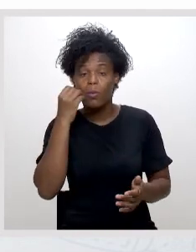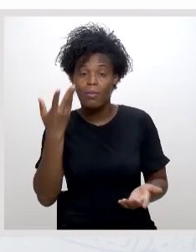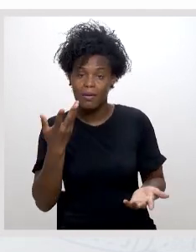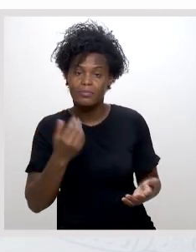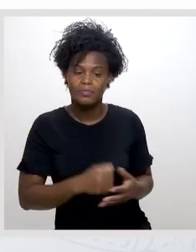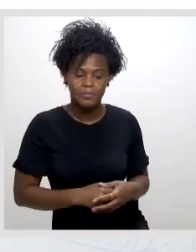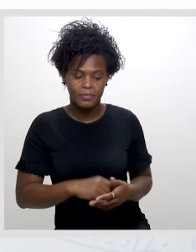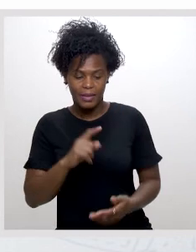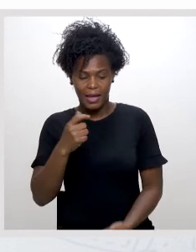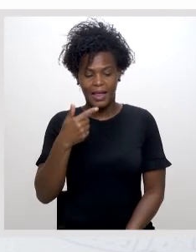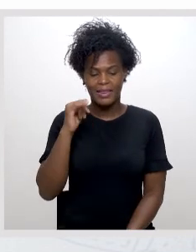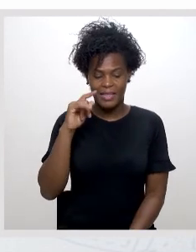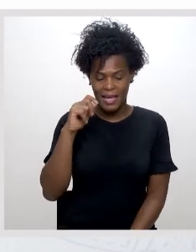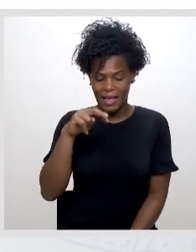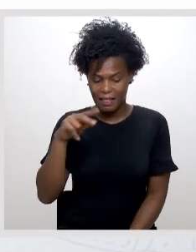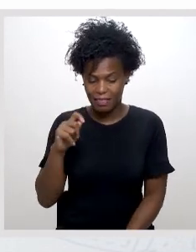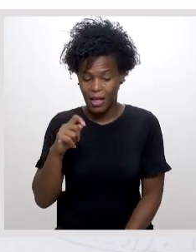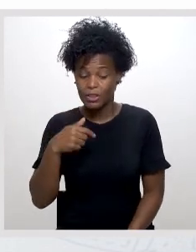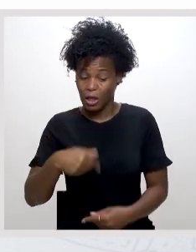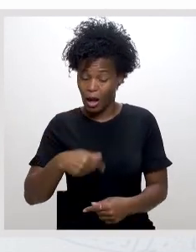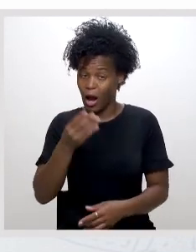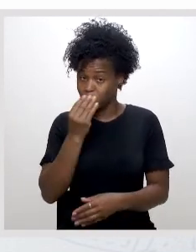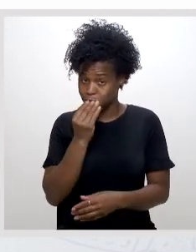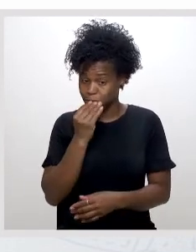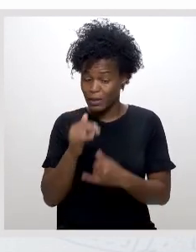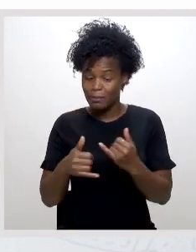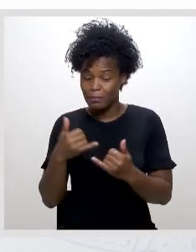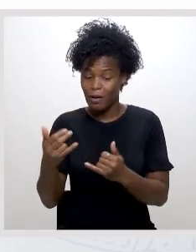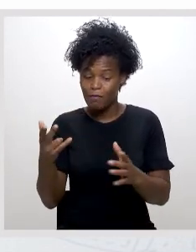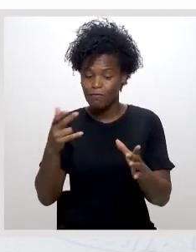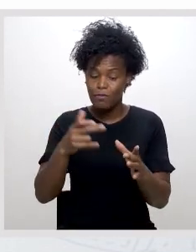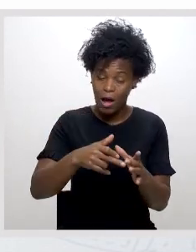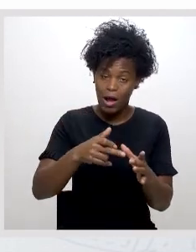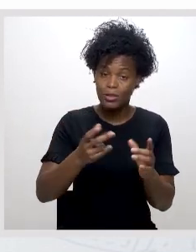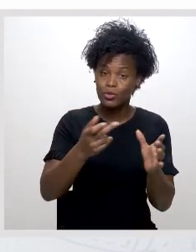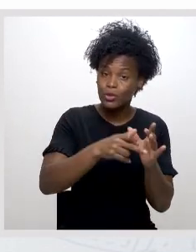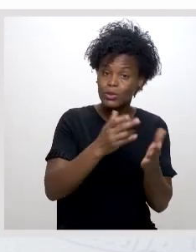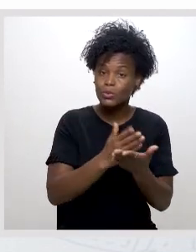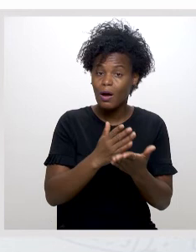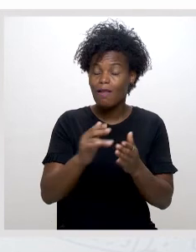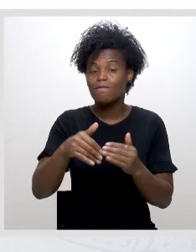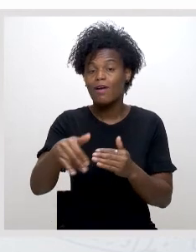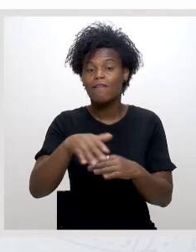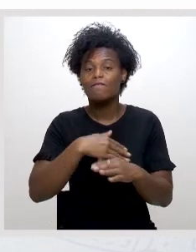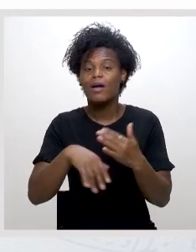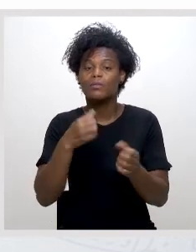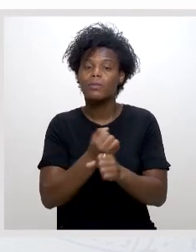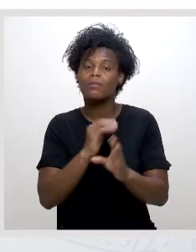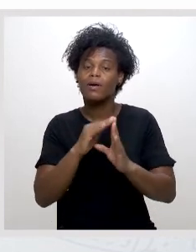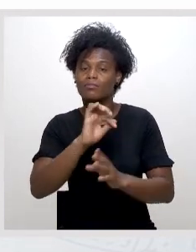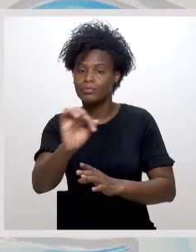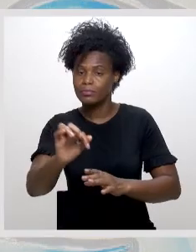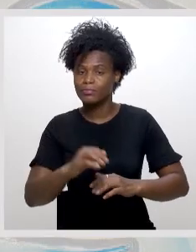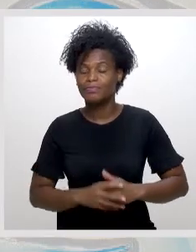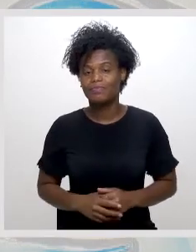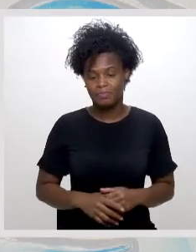Étienne est en train de goûter. Il vient de rentrer du collège, il va faire ses devoirs. Maintenant,